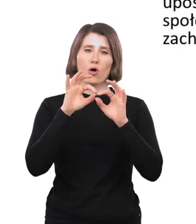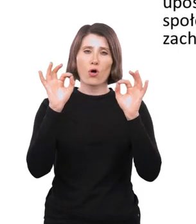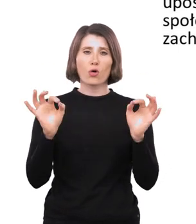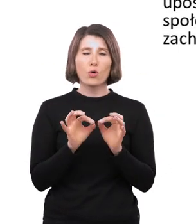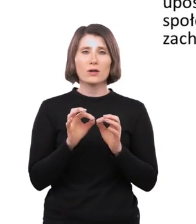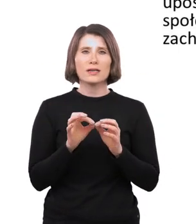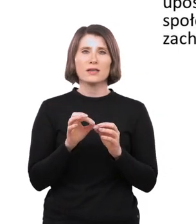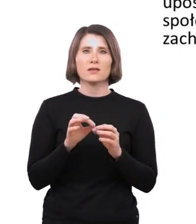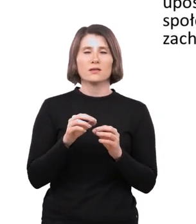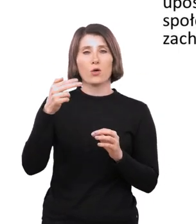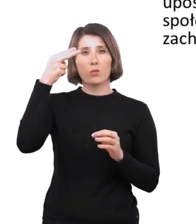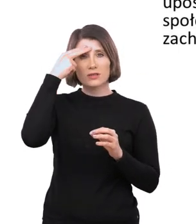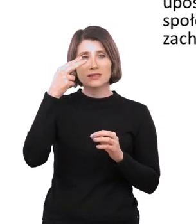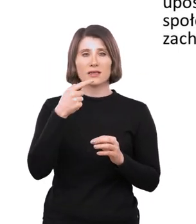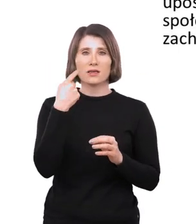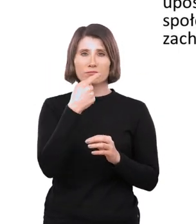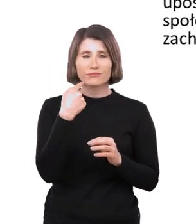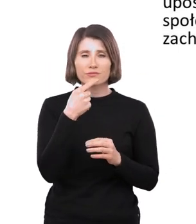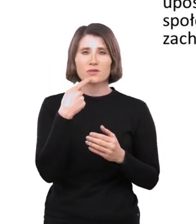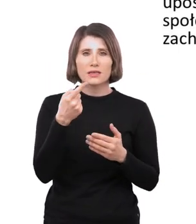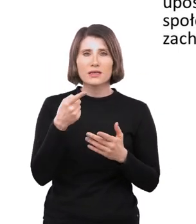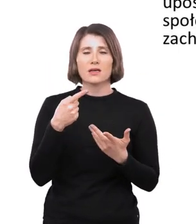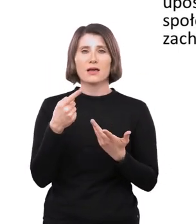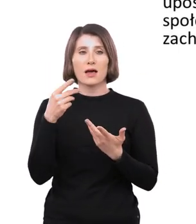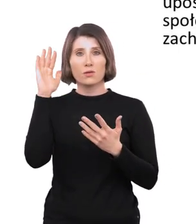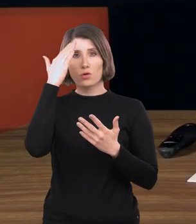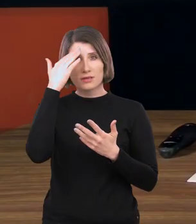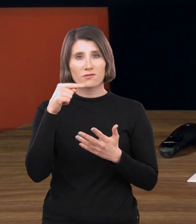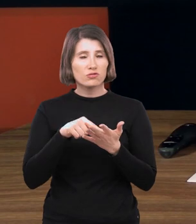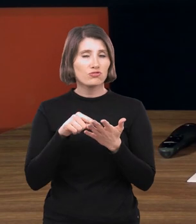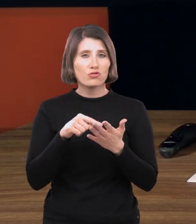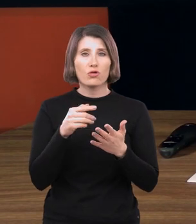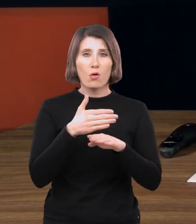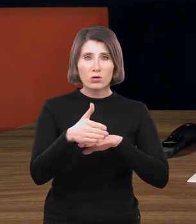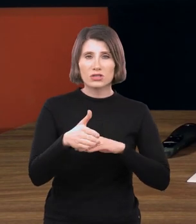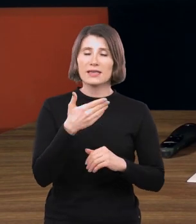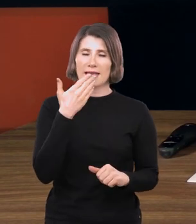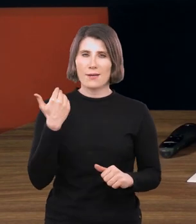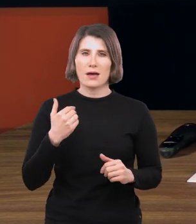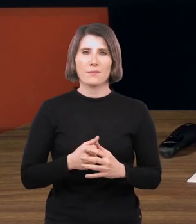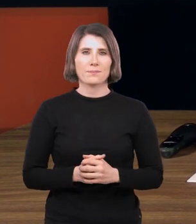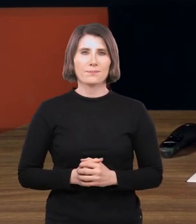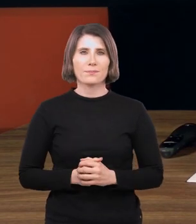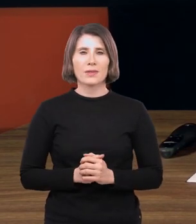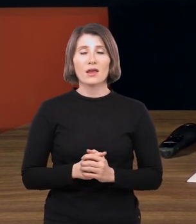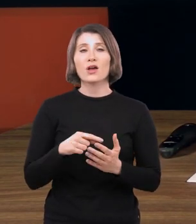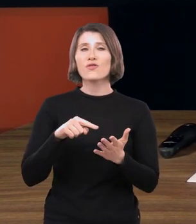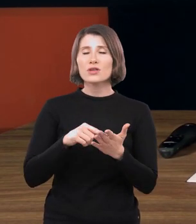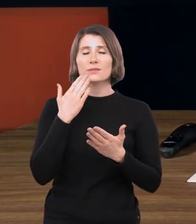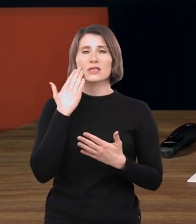rozwoju języka i funkcji języka i funkcji poznawczych. To, co jest bardzo ważne też,